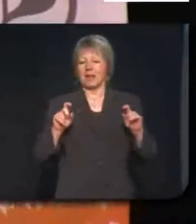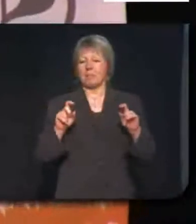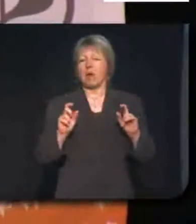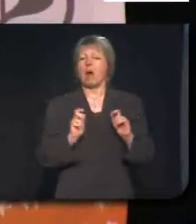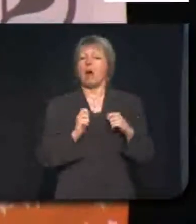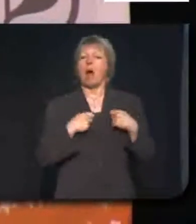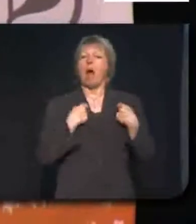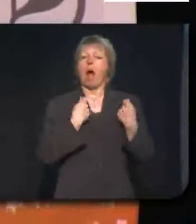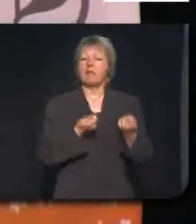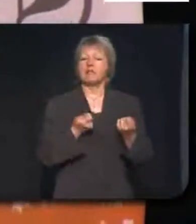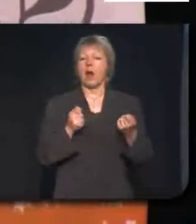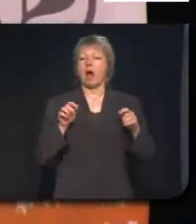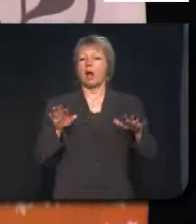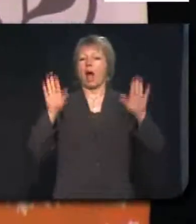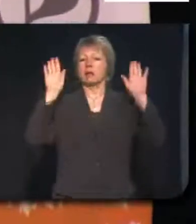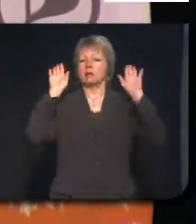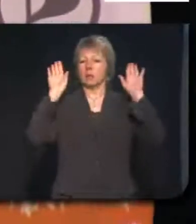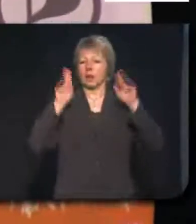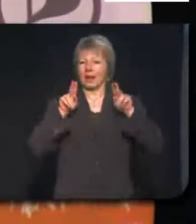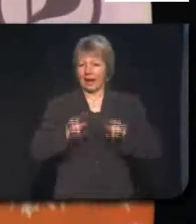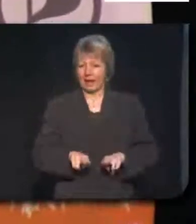zum Asylrecht